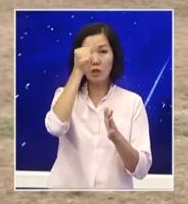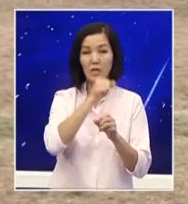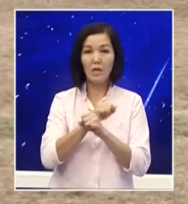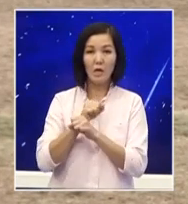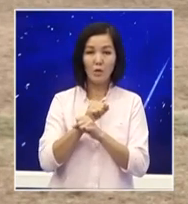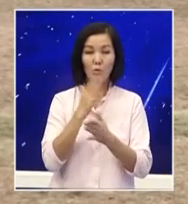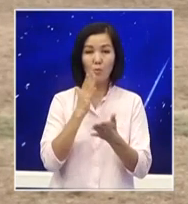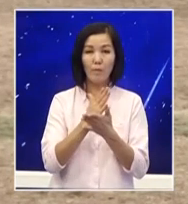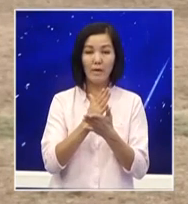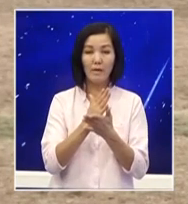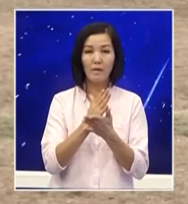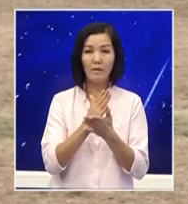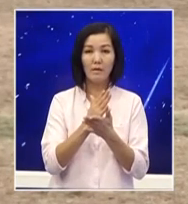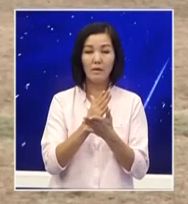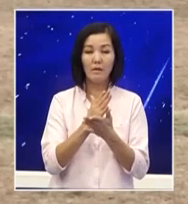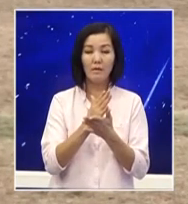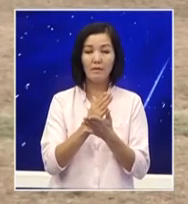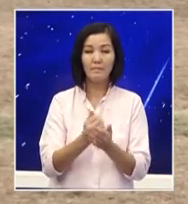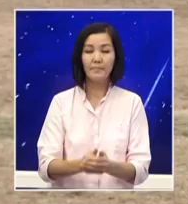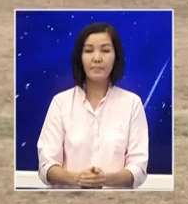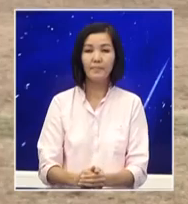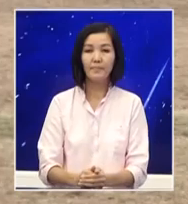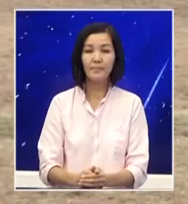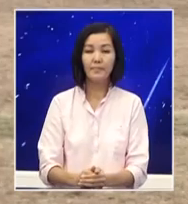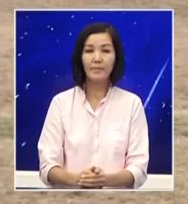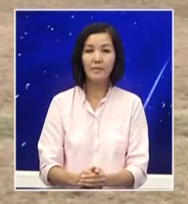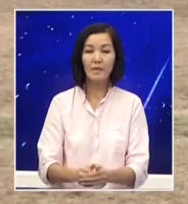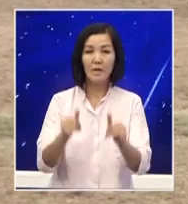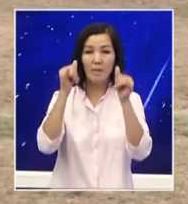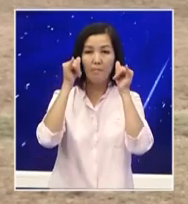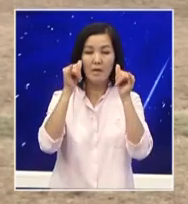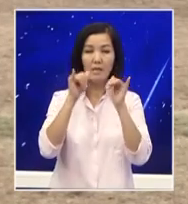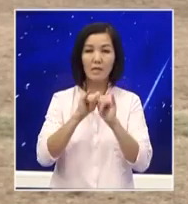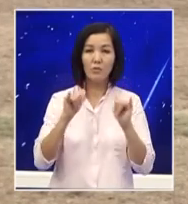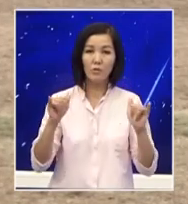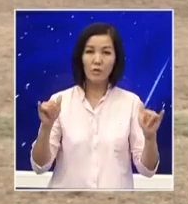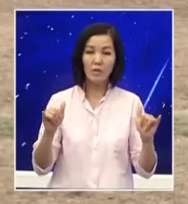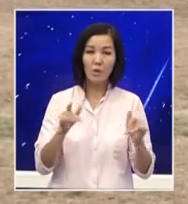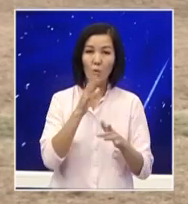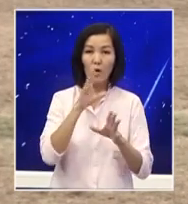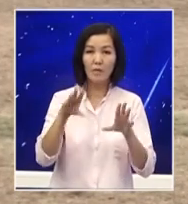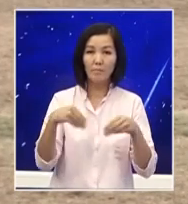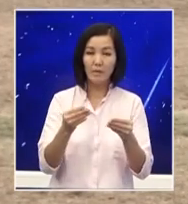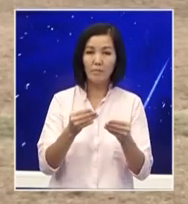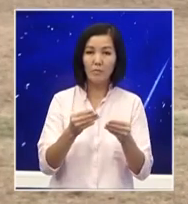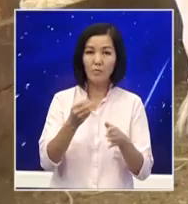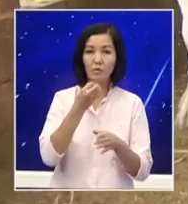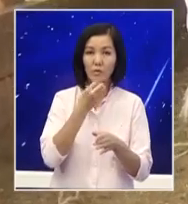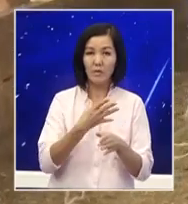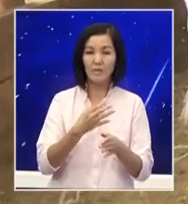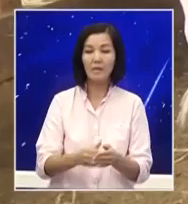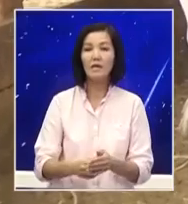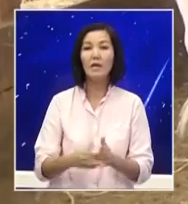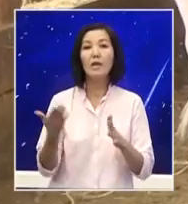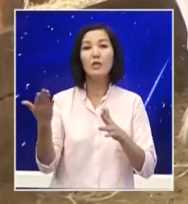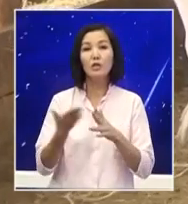ғой, демалысы. Екі жыл бойы біз ештеңке төлемейміз қазір. Жаңа малдың сөнін өсіріп алғанға, төлдеткенге соған уақыт беріп тұр ғой, онысына рақ, онысы жақсы енді.